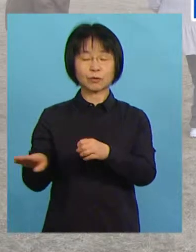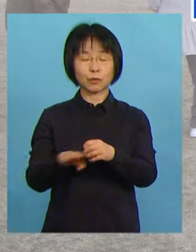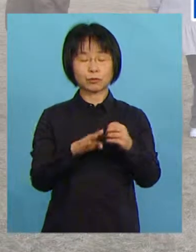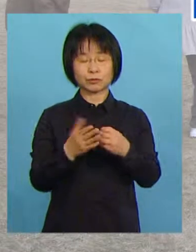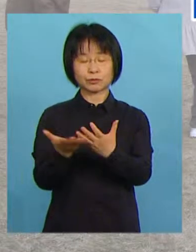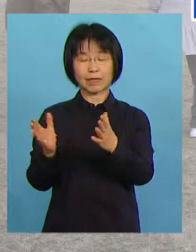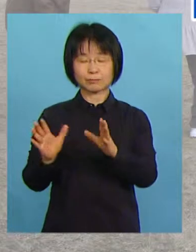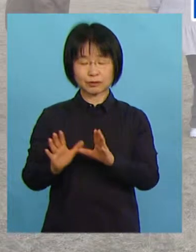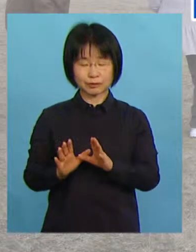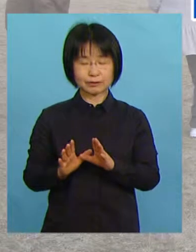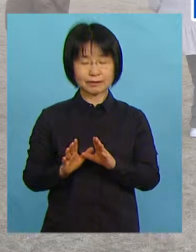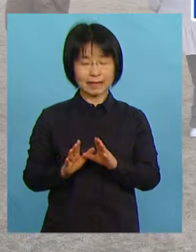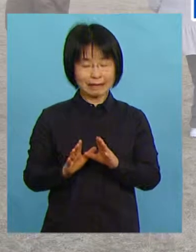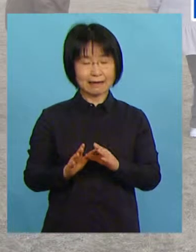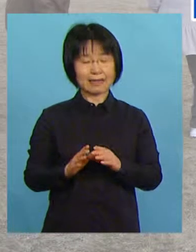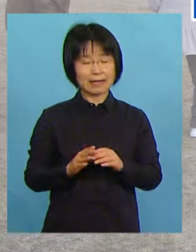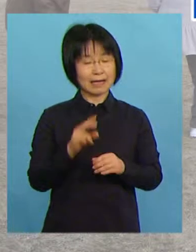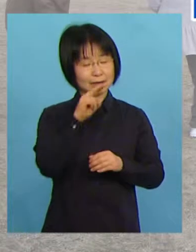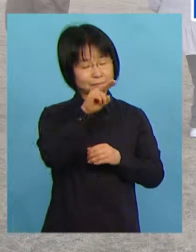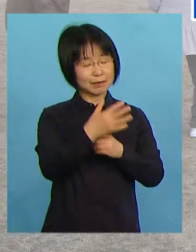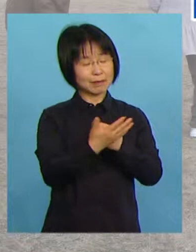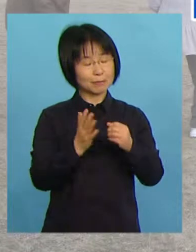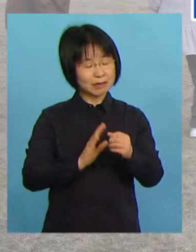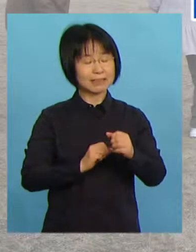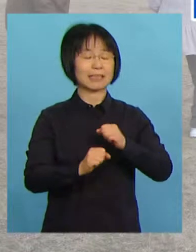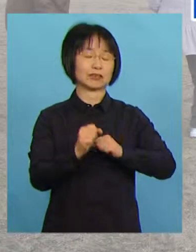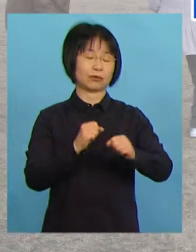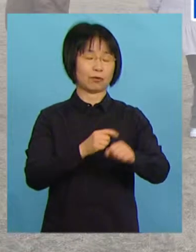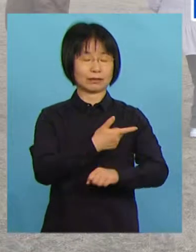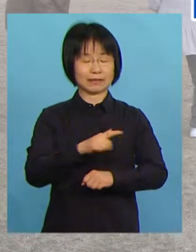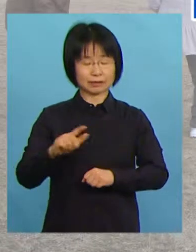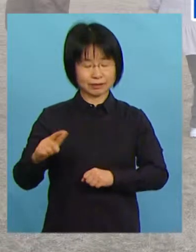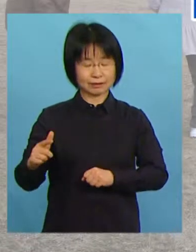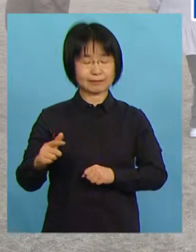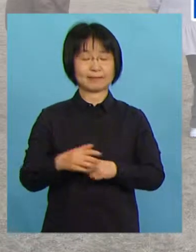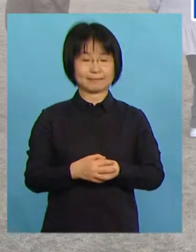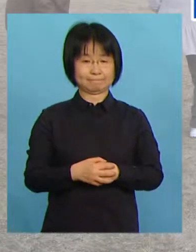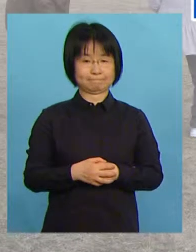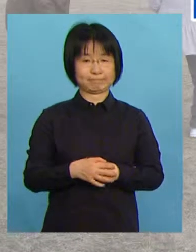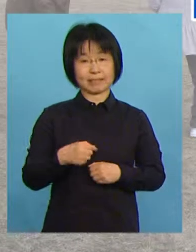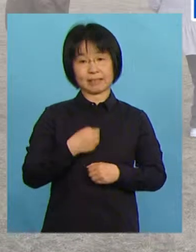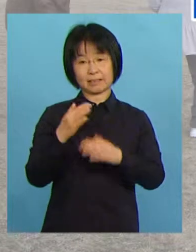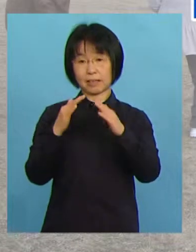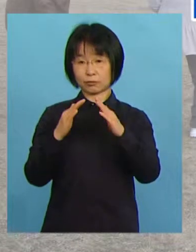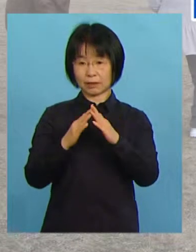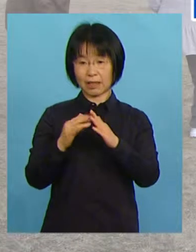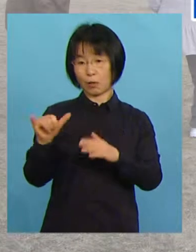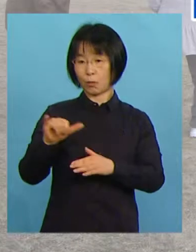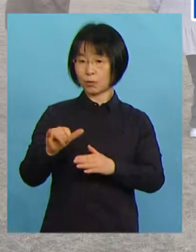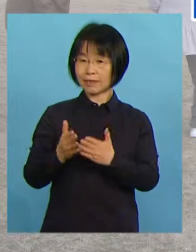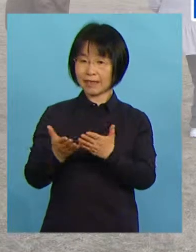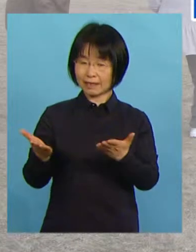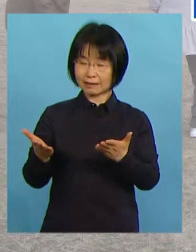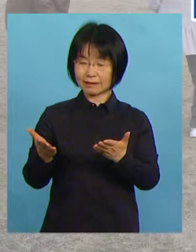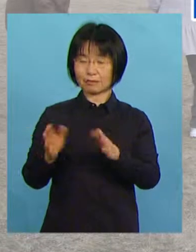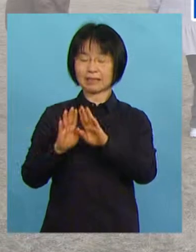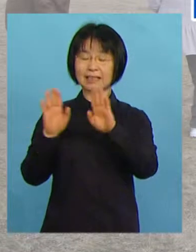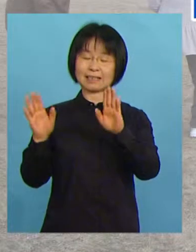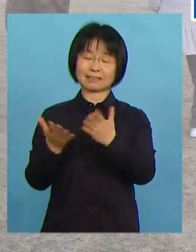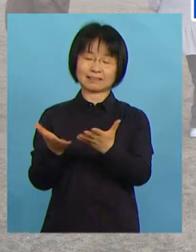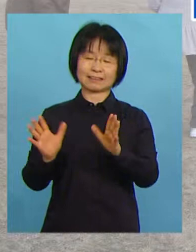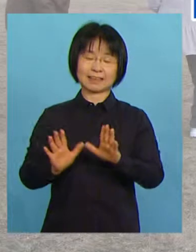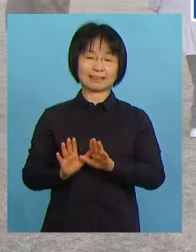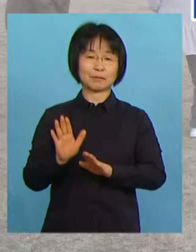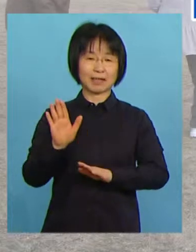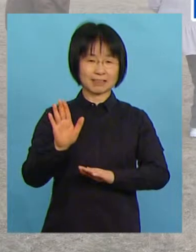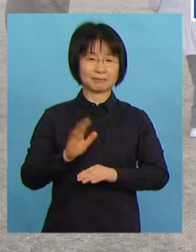ルフクラブや独居高齢者の見守り活動など様々です。 はい、 自宅でお茶屋さんを開かれている団体もあるん